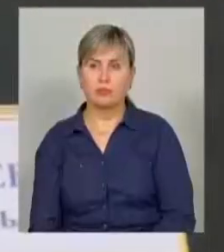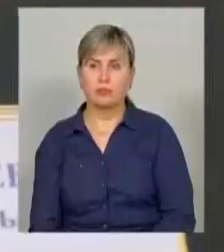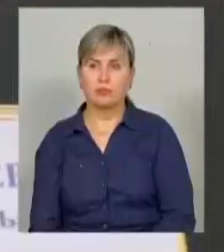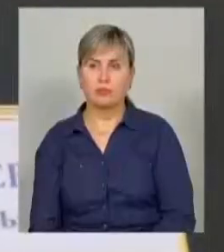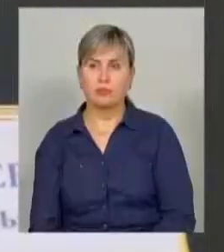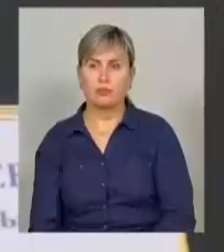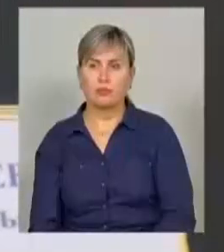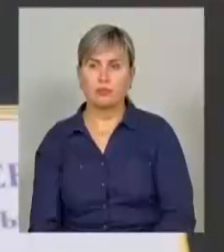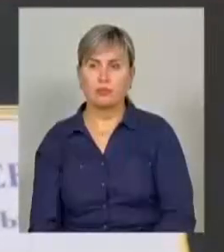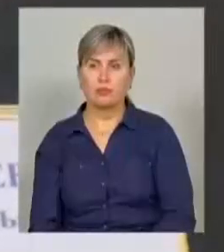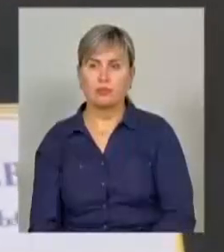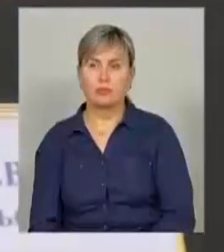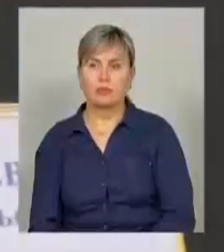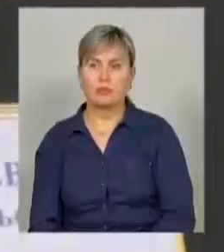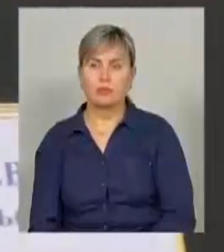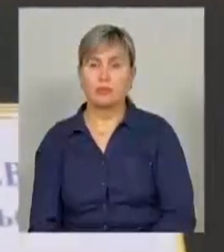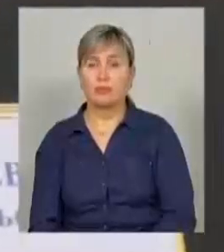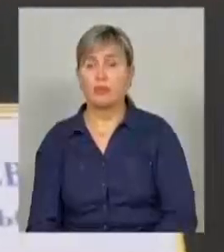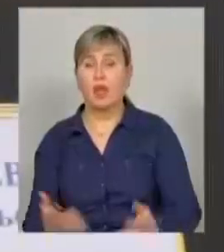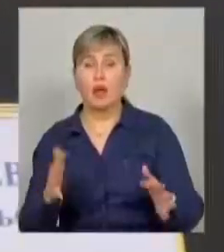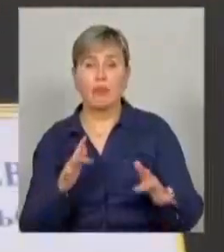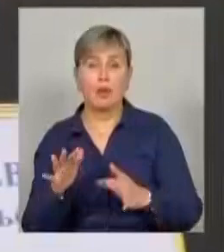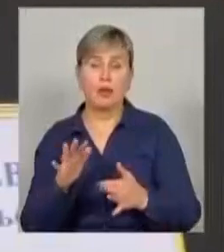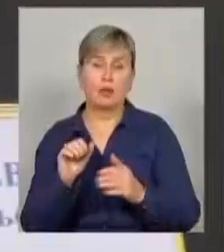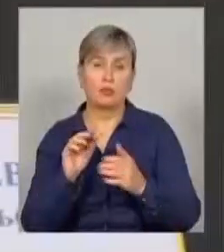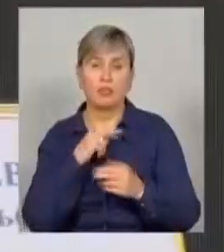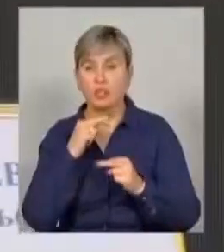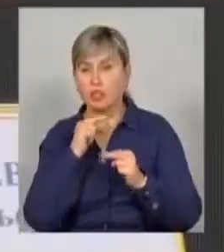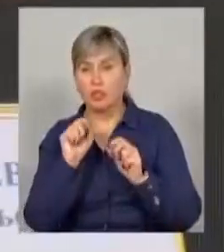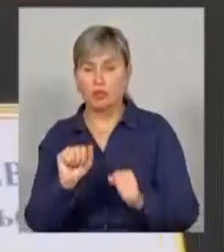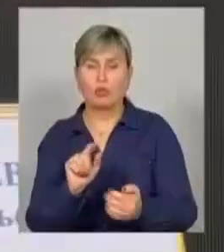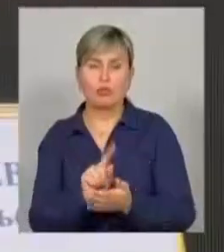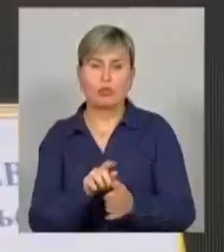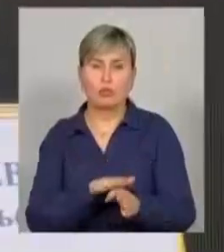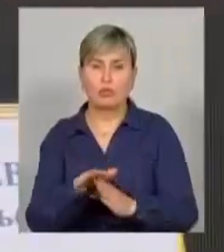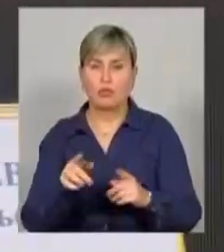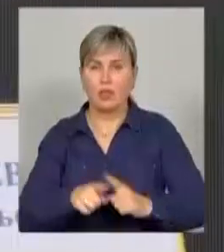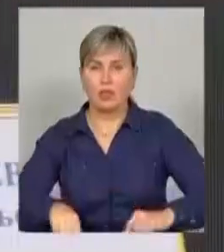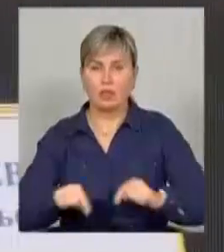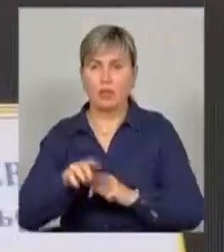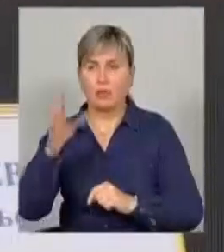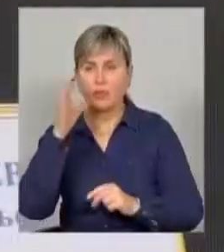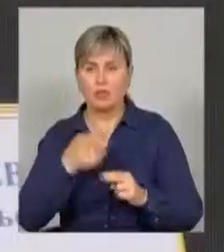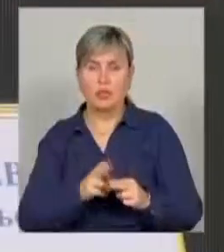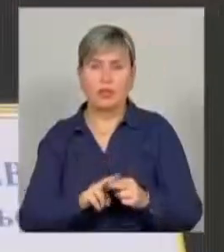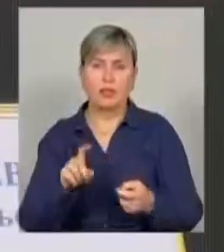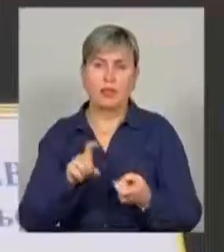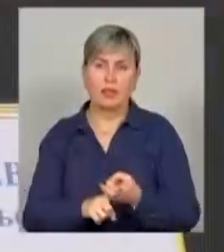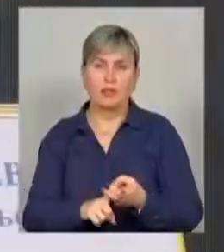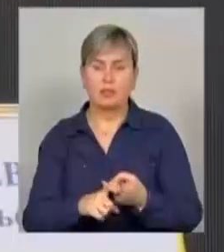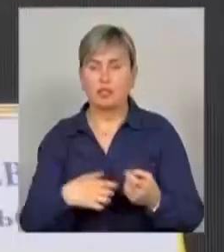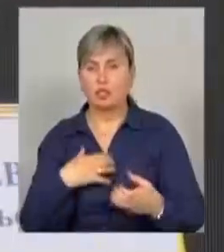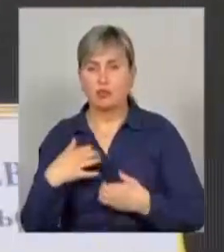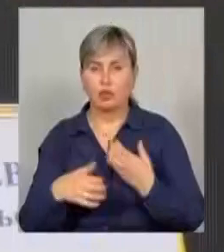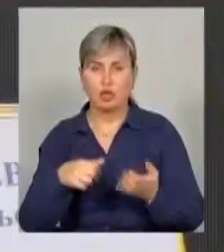Какие меры предосторожности должны быть соблюдаться в организации образования? Это касается и тревожных